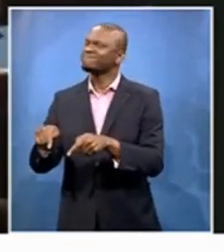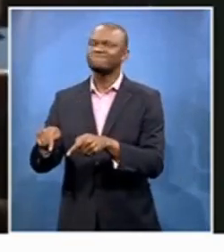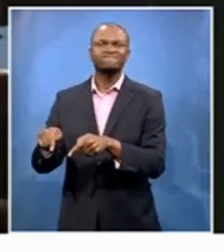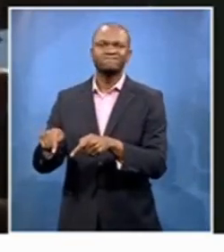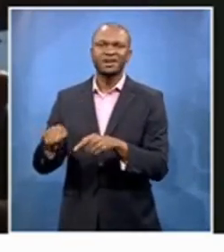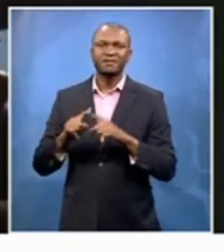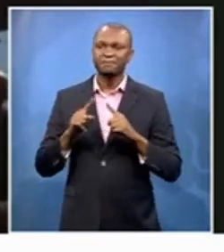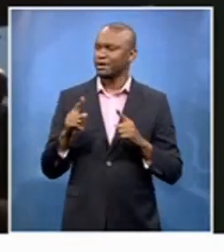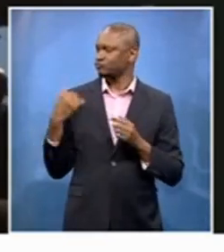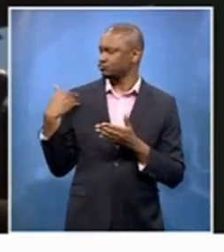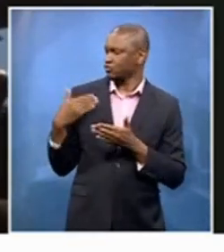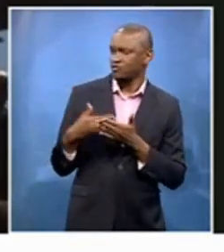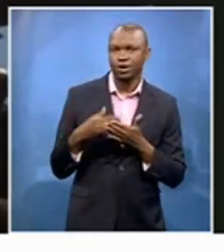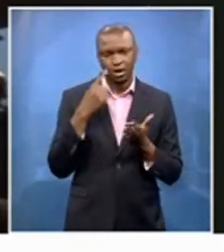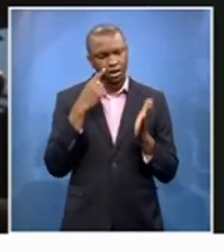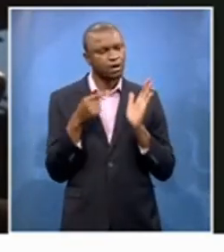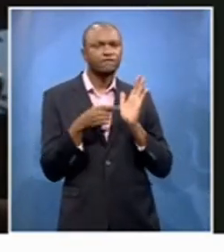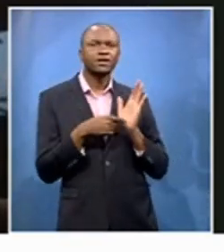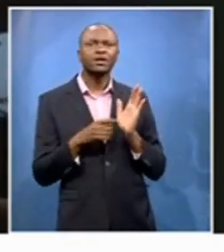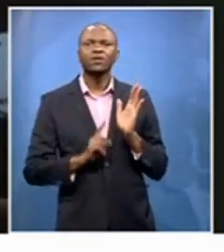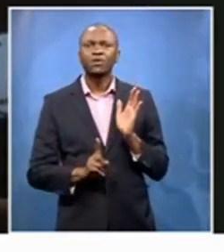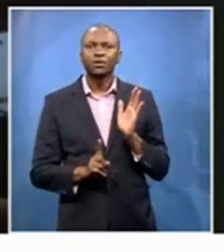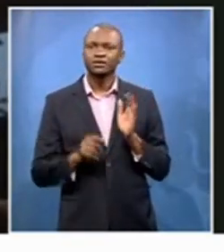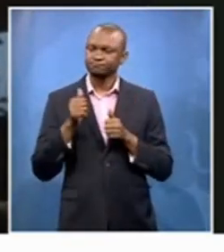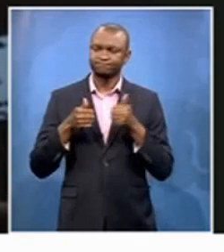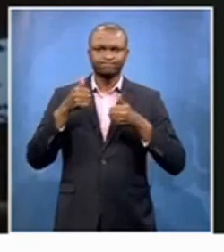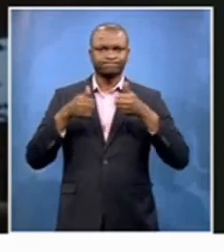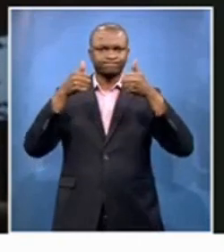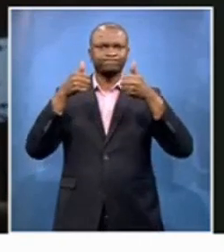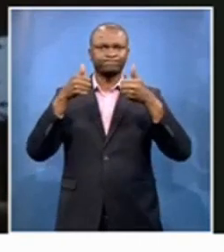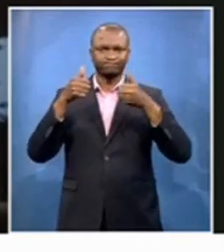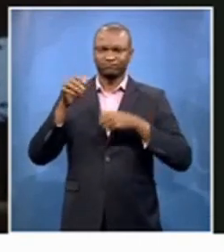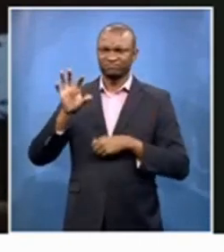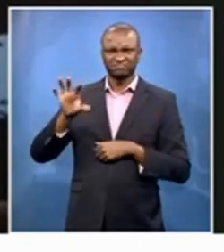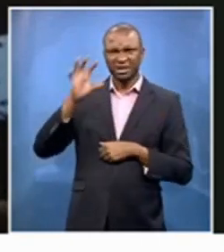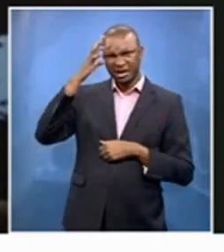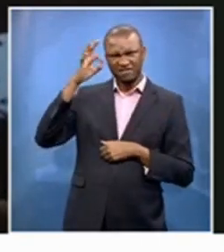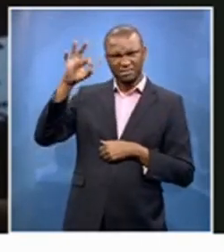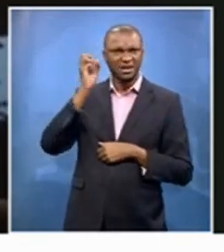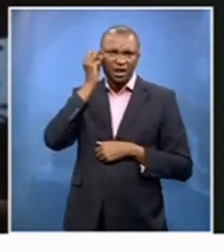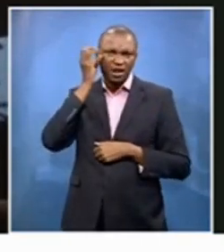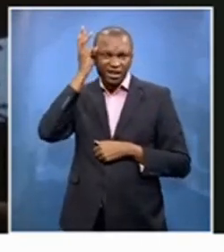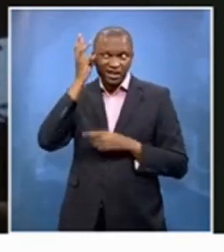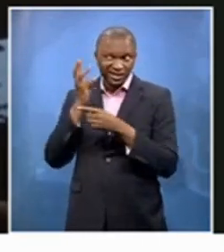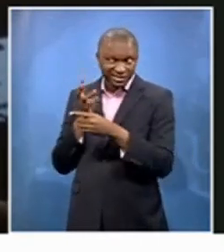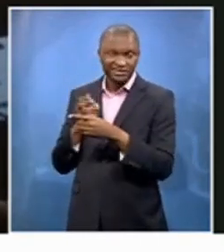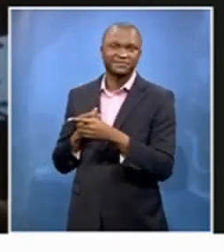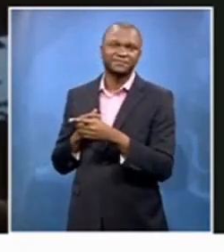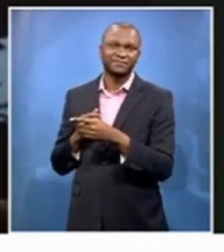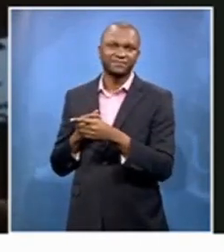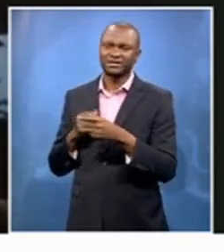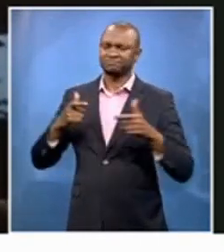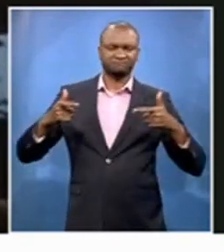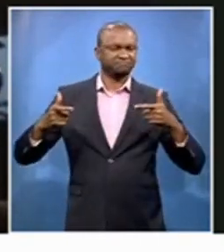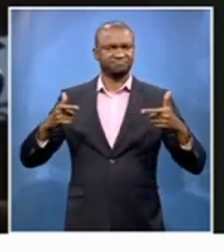ukuthi letinge iphethe live lamuhla ikakhulu letindzaba tembusave in other words, governance